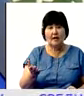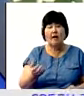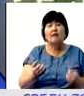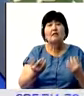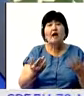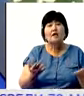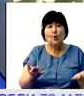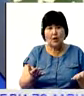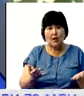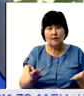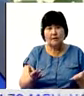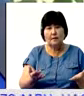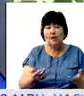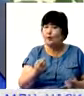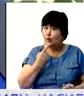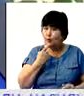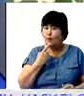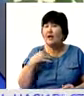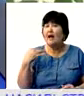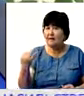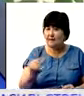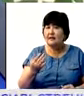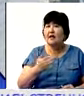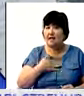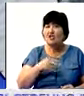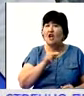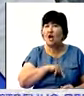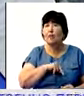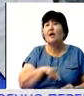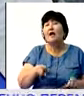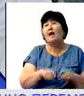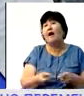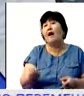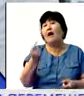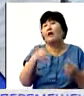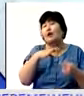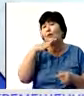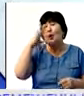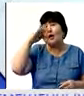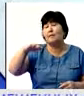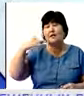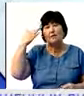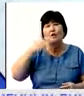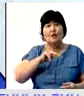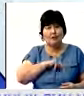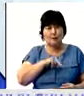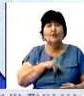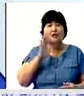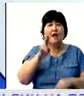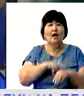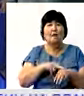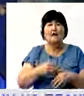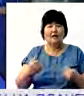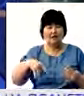настолько трудна и интересна наша работа. Как оказалось, многие из мальчишек мечтают служить полиции,